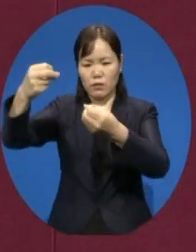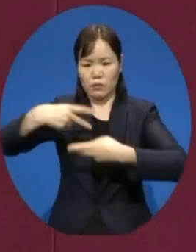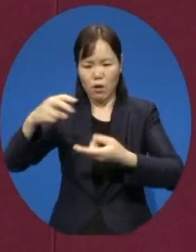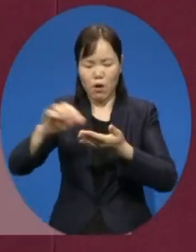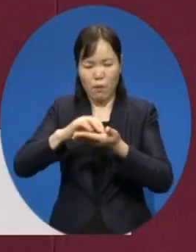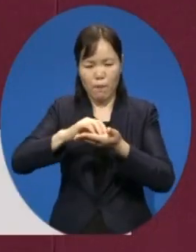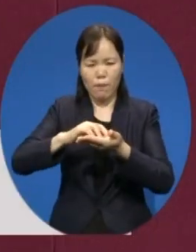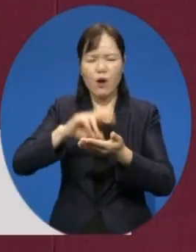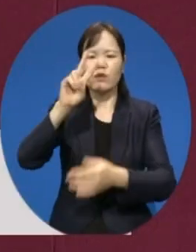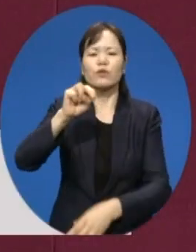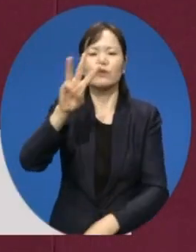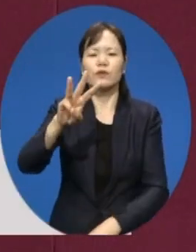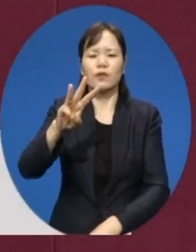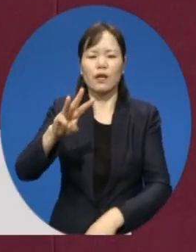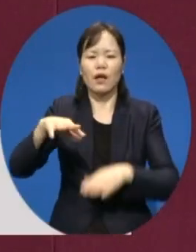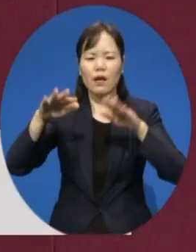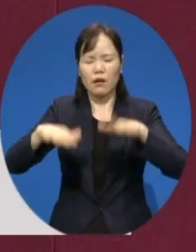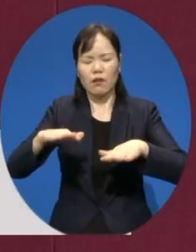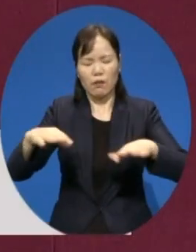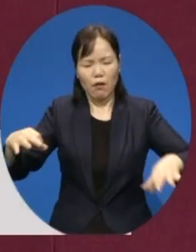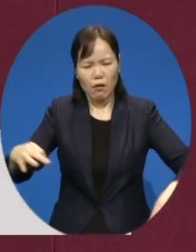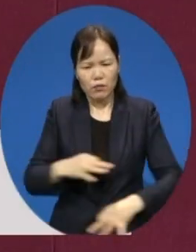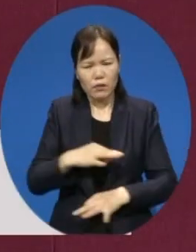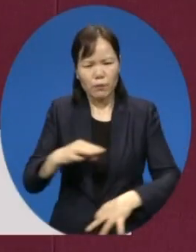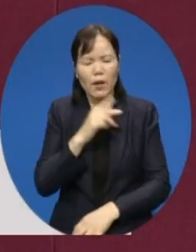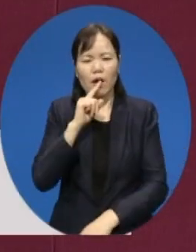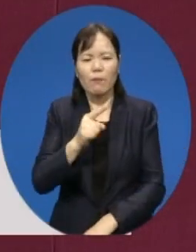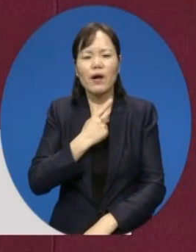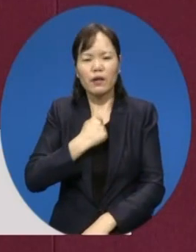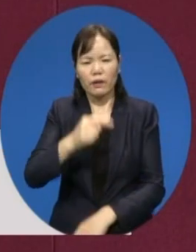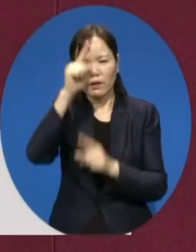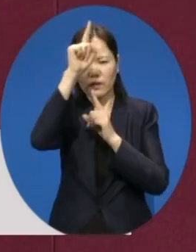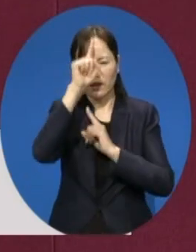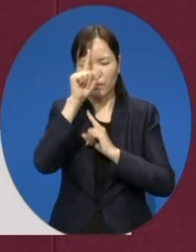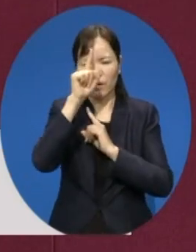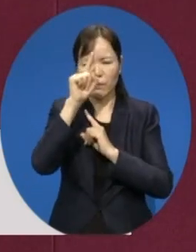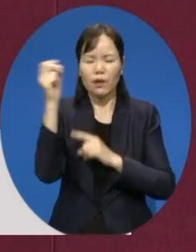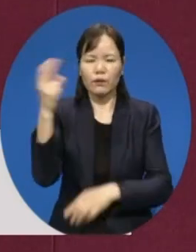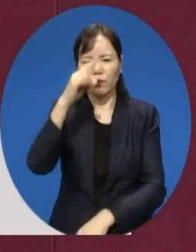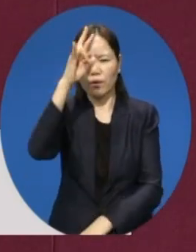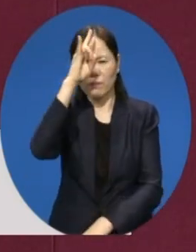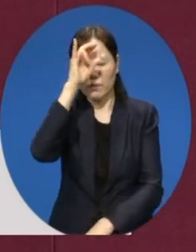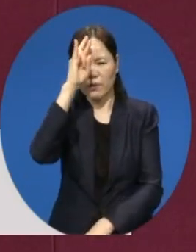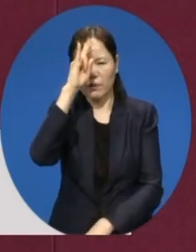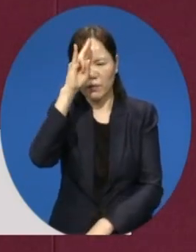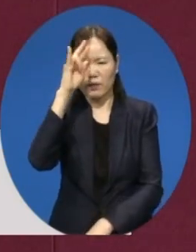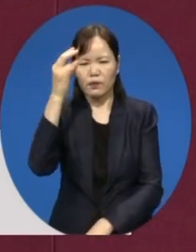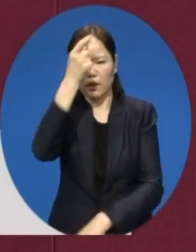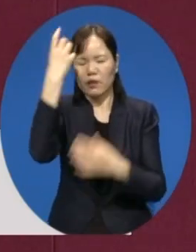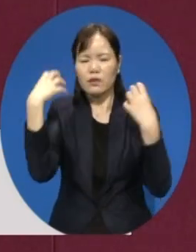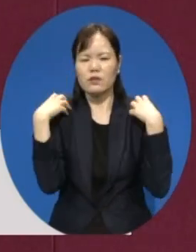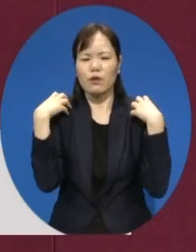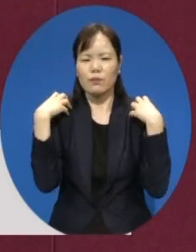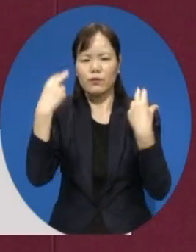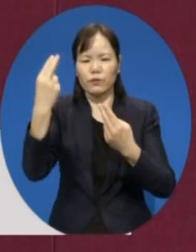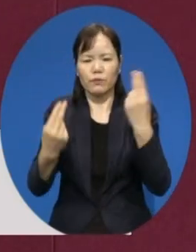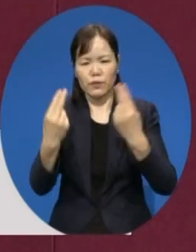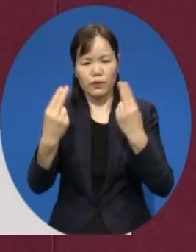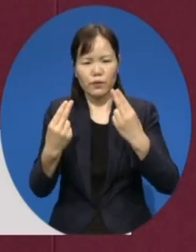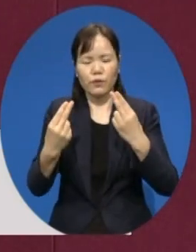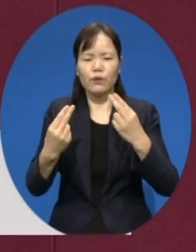받았습니다. 현 정권이 적폐라고 우겼던 이명박 박근혜 정부 그것보다 무려 2배에 달합니다.